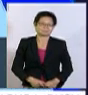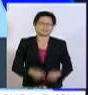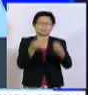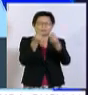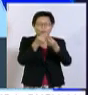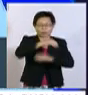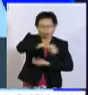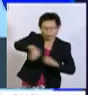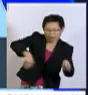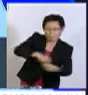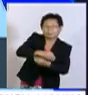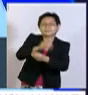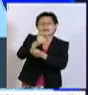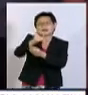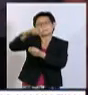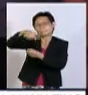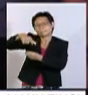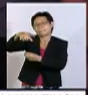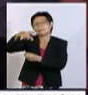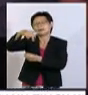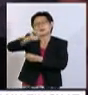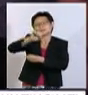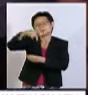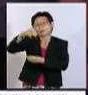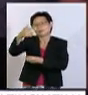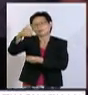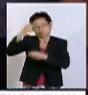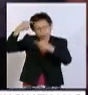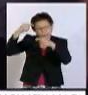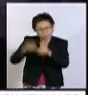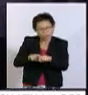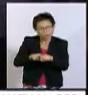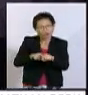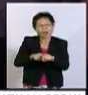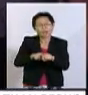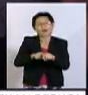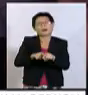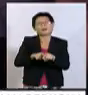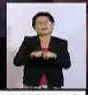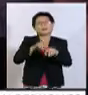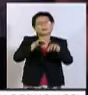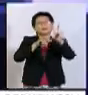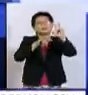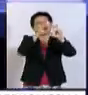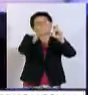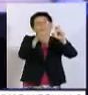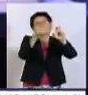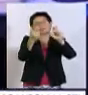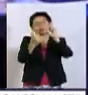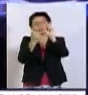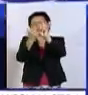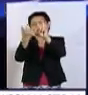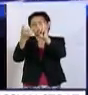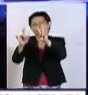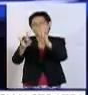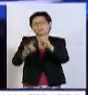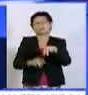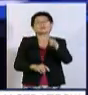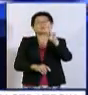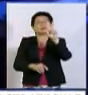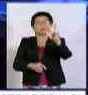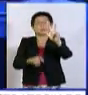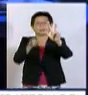Nilai pengambil alihan Splash dipersetujui berdasarkan nilai buku bersih Splash pada 30 Jun 2018, iaitu